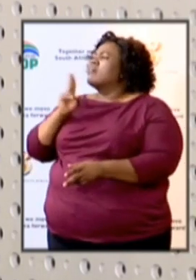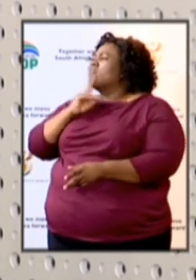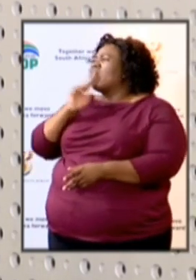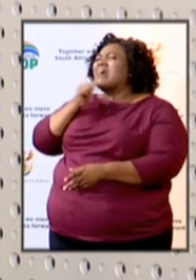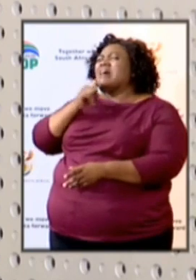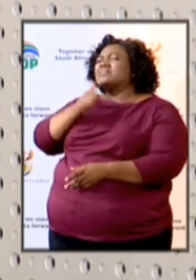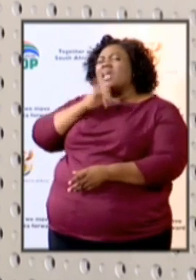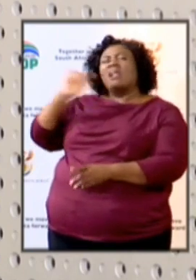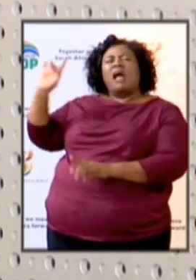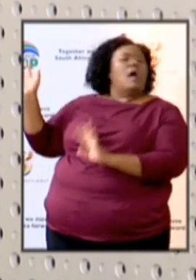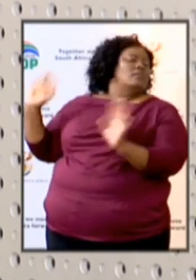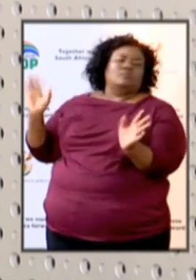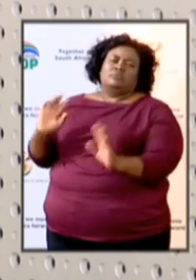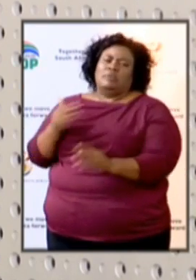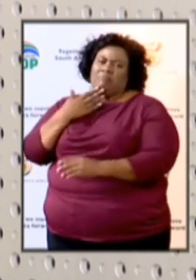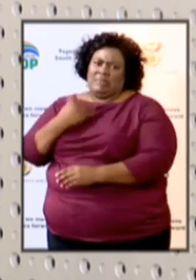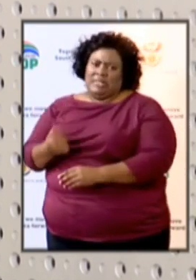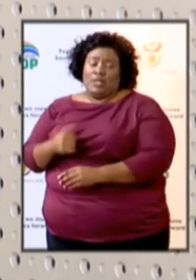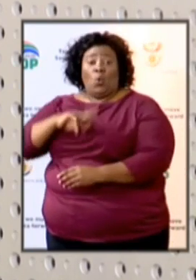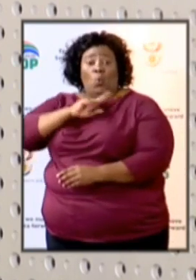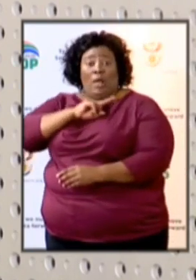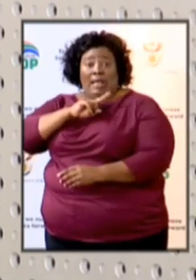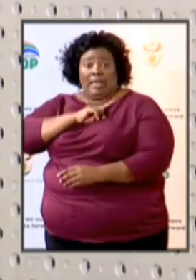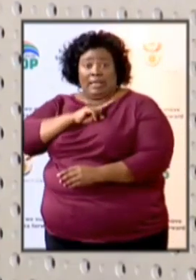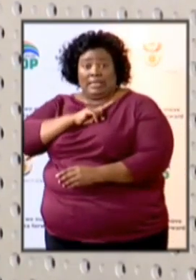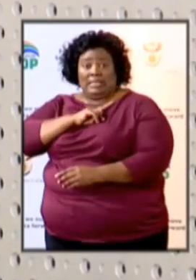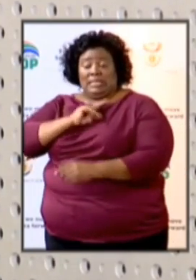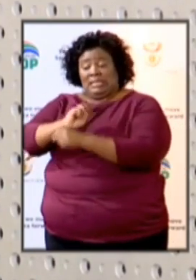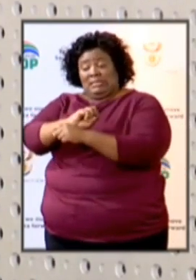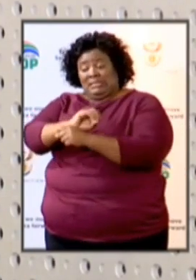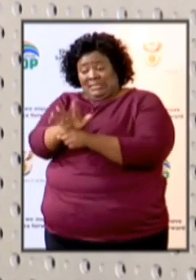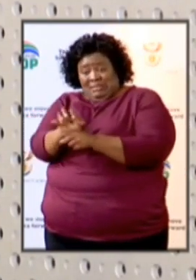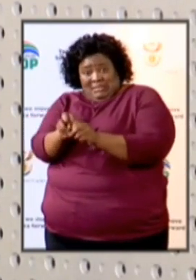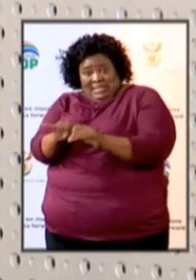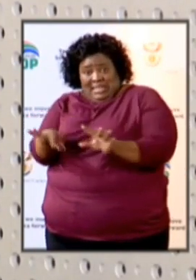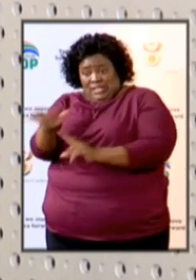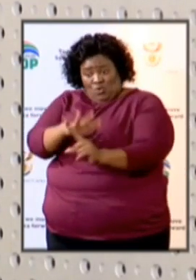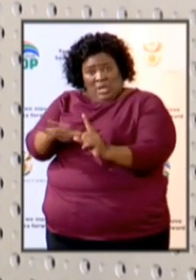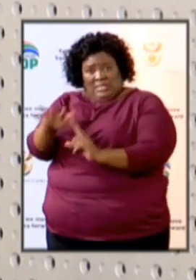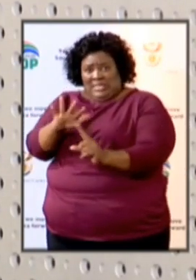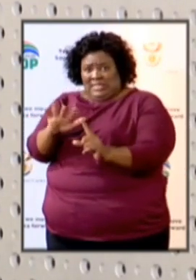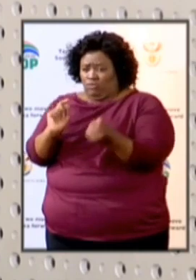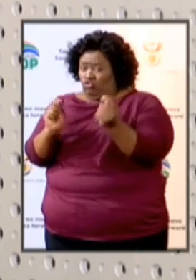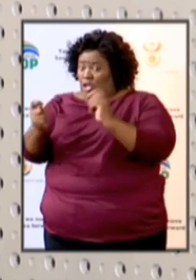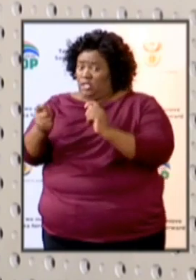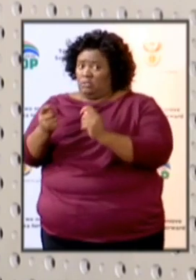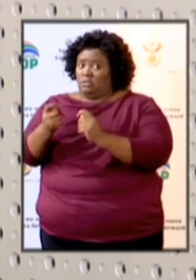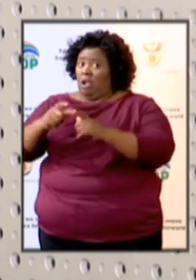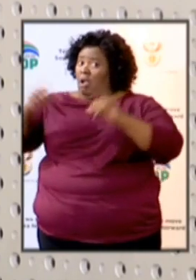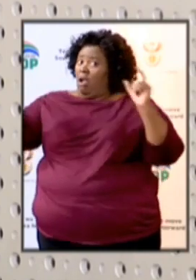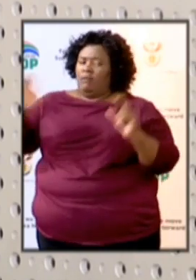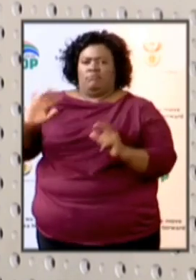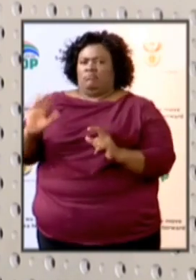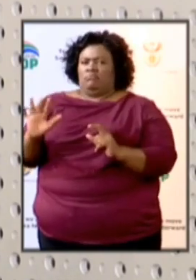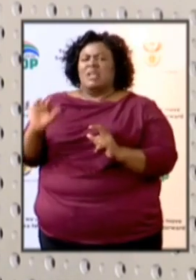esisaqinile ngoba isimo segciwane asikashintshi kakhulu sishintshile sona kodwa hayi